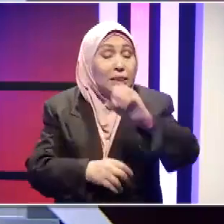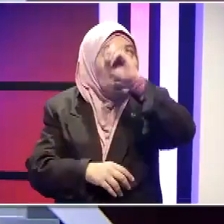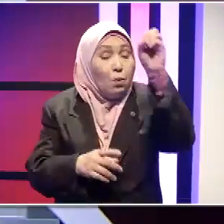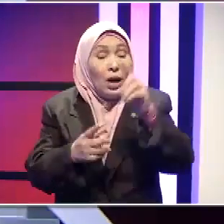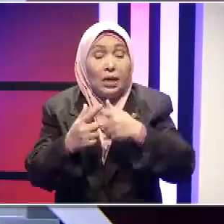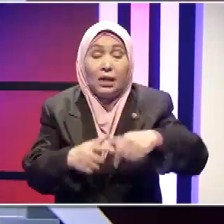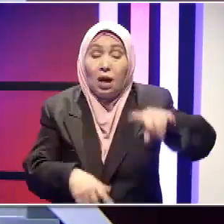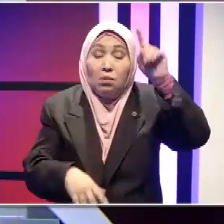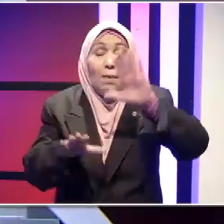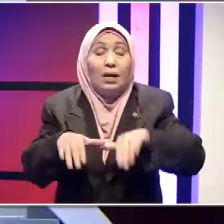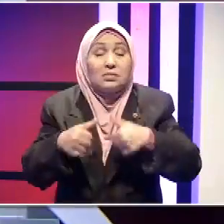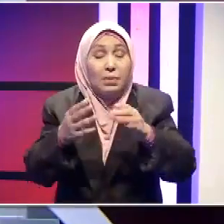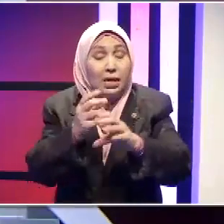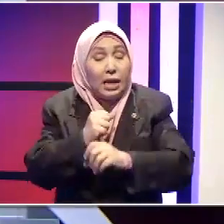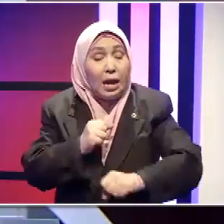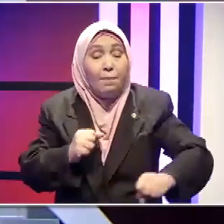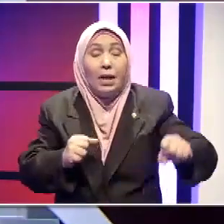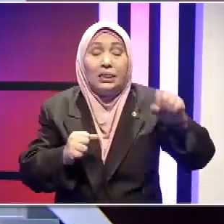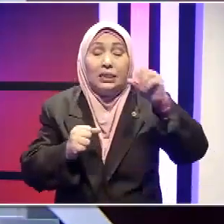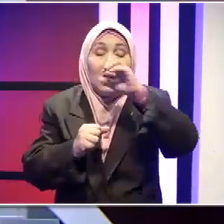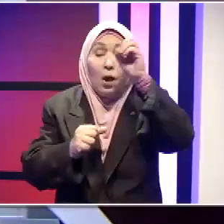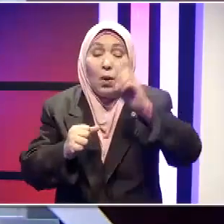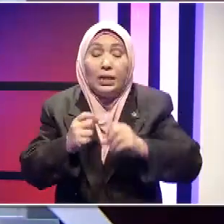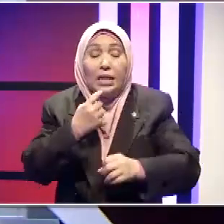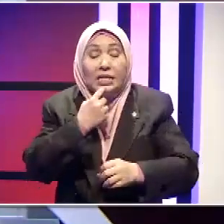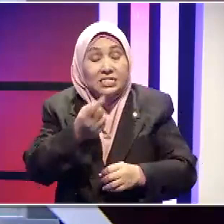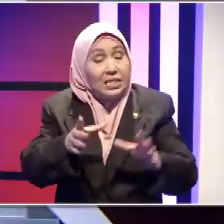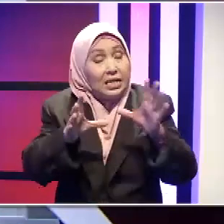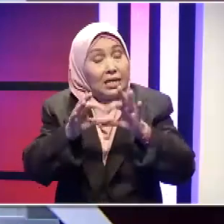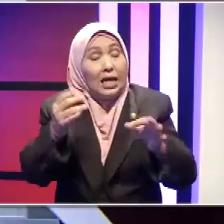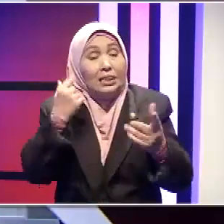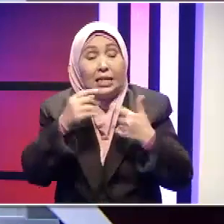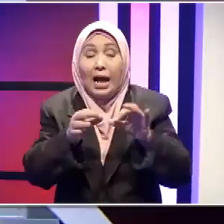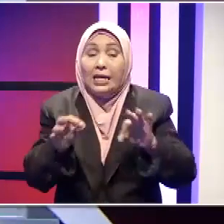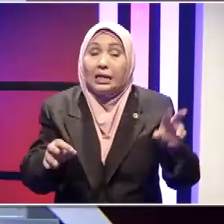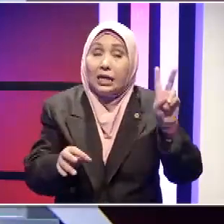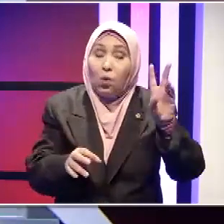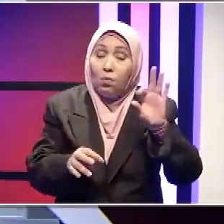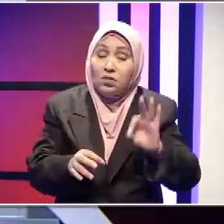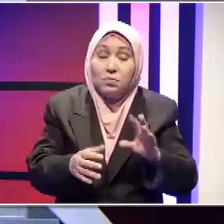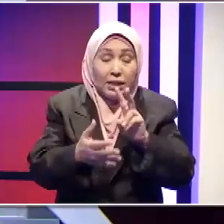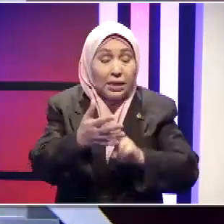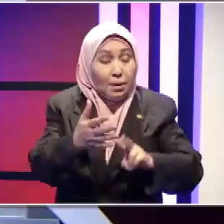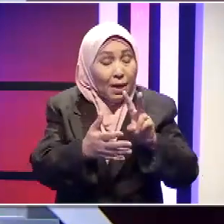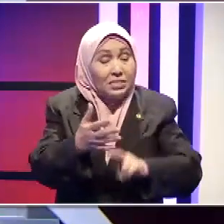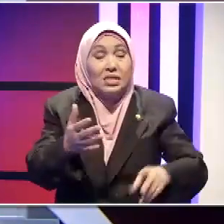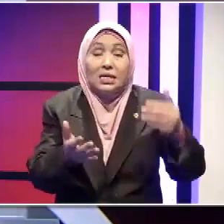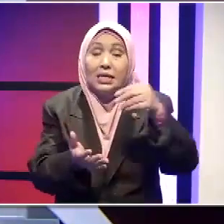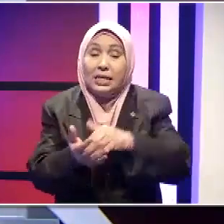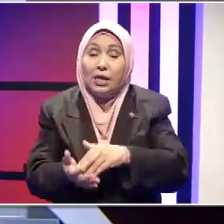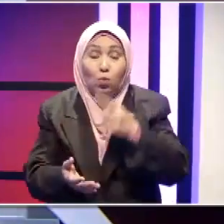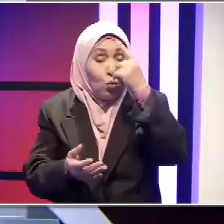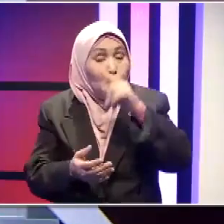pada Allah macam mana nak dapat tawaran yang dinyatakan sebentar tadi ayat ke-29 kita baca sekali lagi